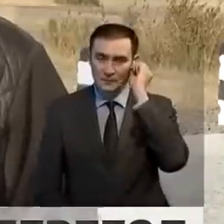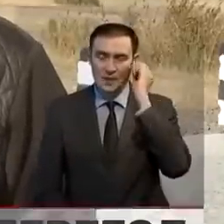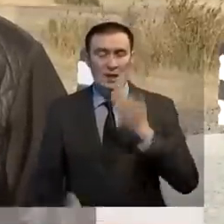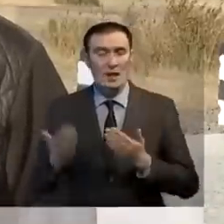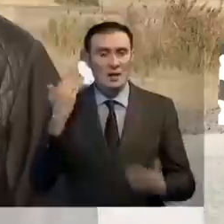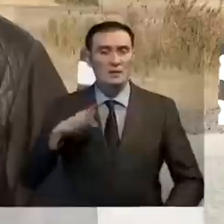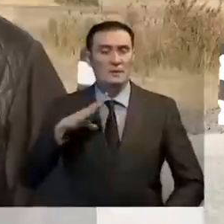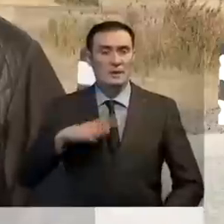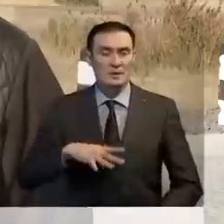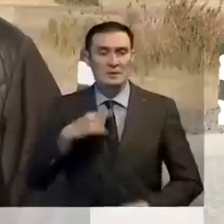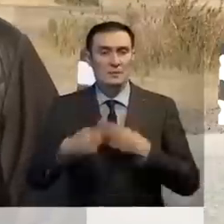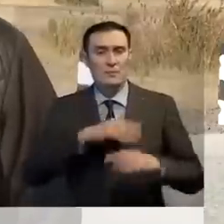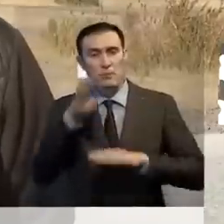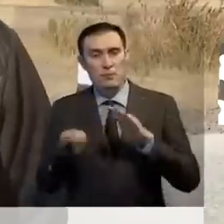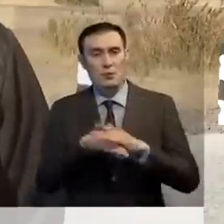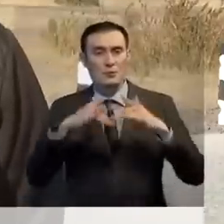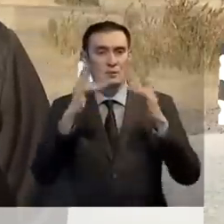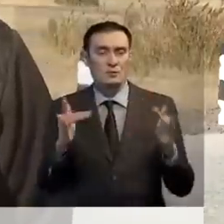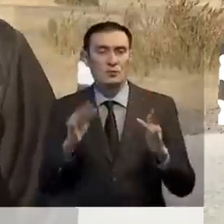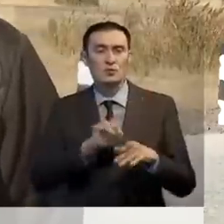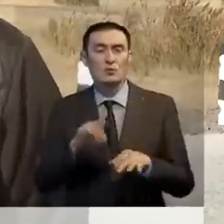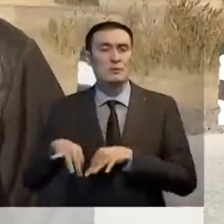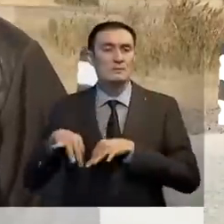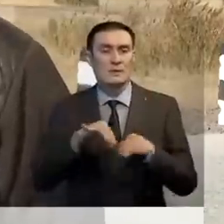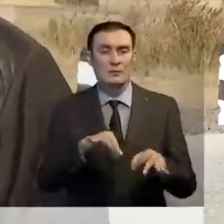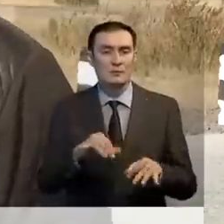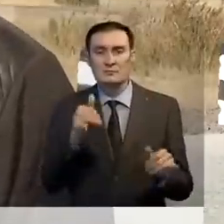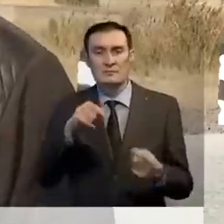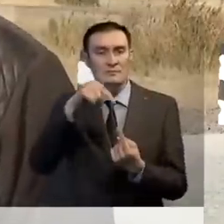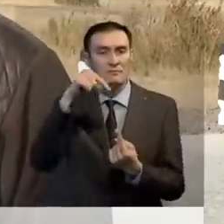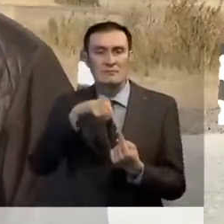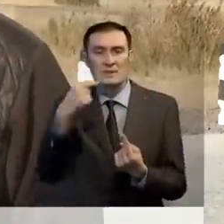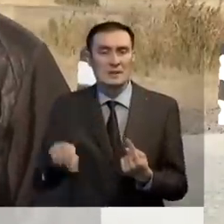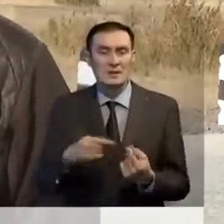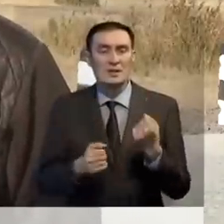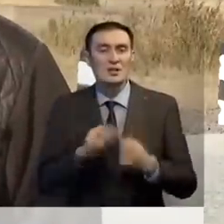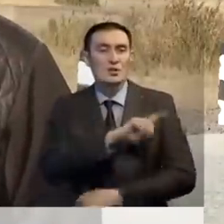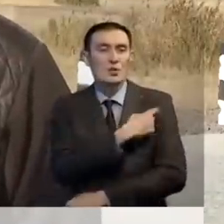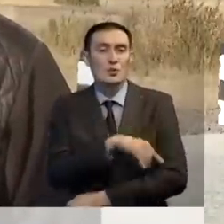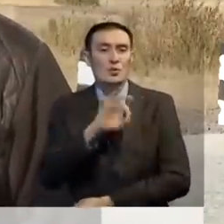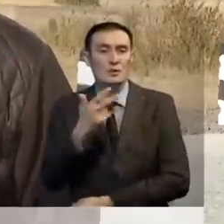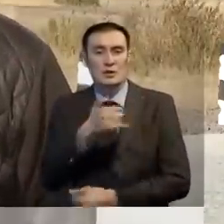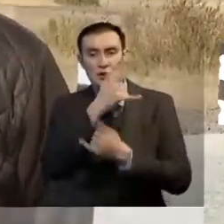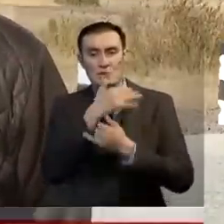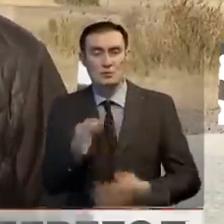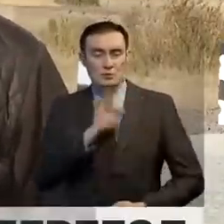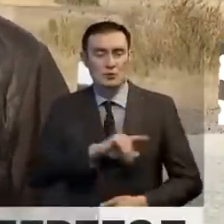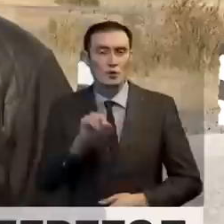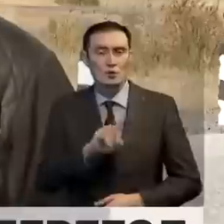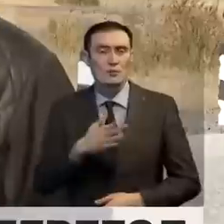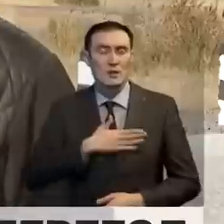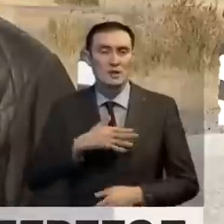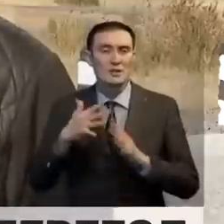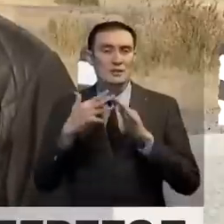Раньше приходилось проходить под мостом, но для проезда большой техники он не годится. Даже машина скорой помощи не могла проезжать там. Чтобы попасть в наше